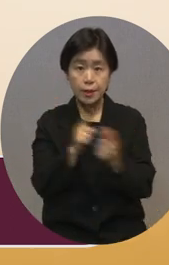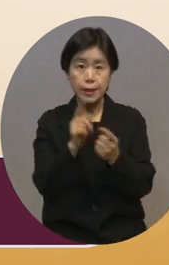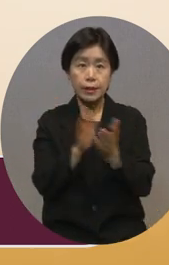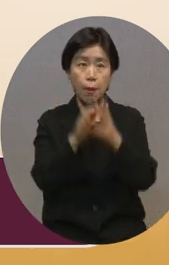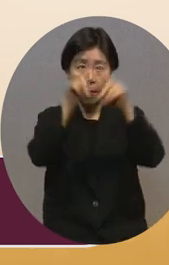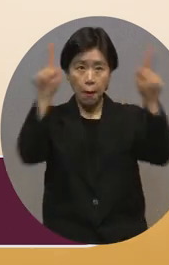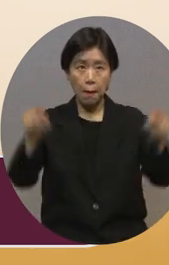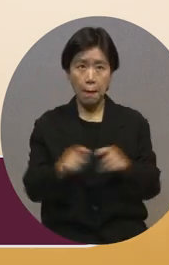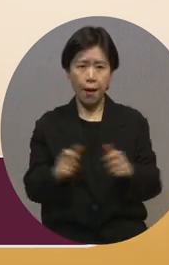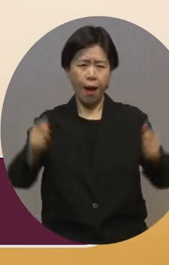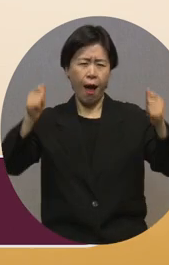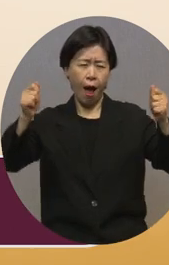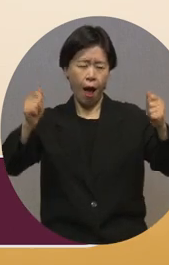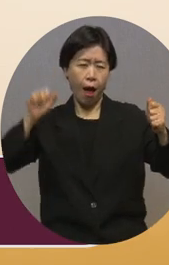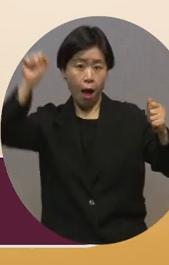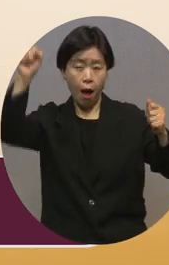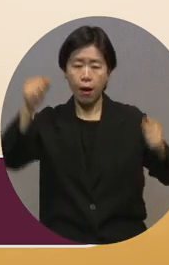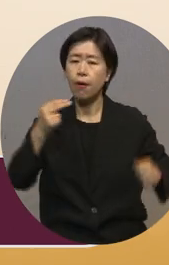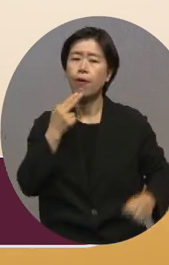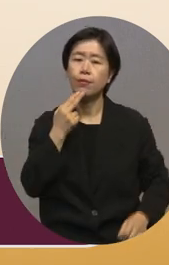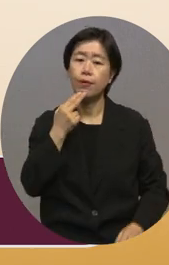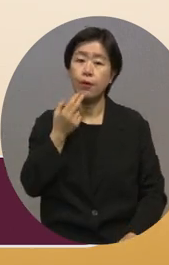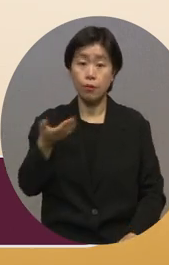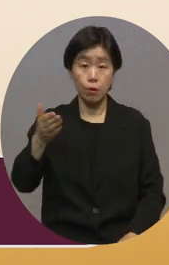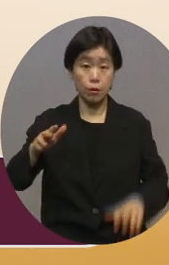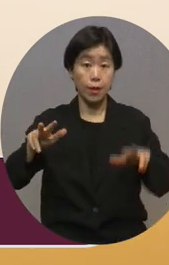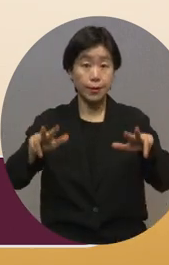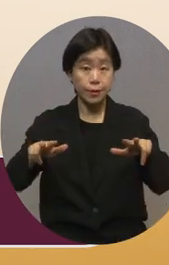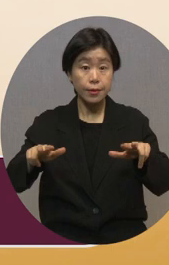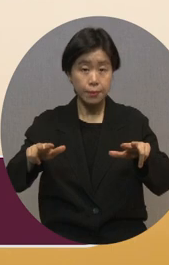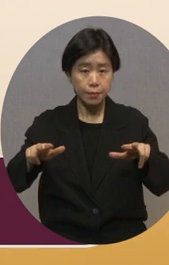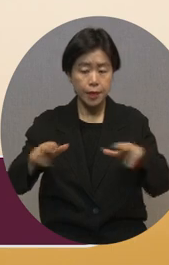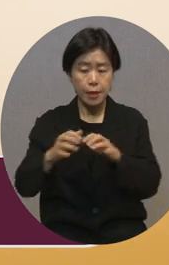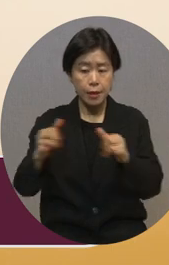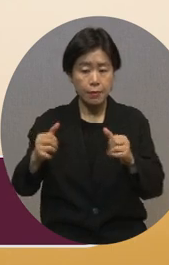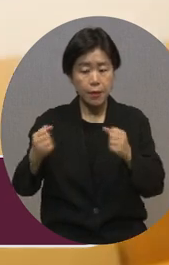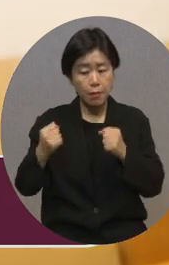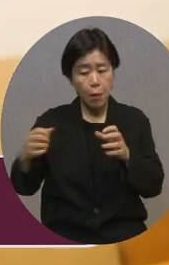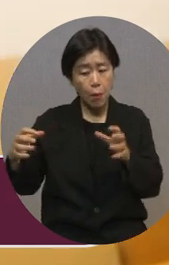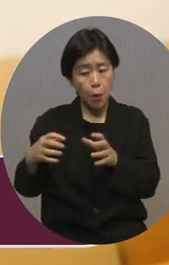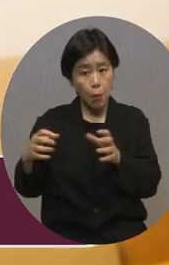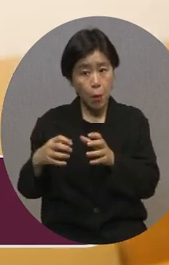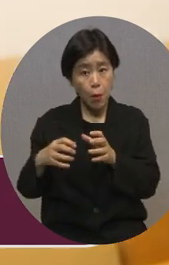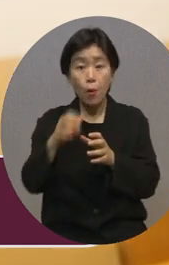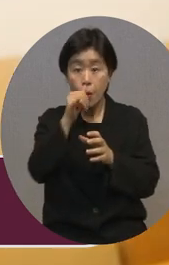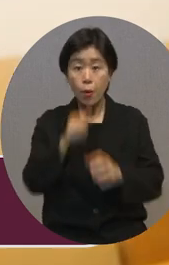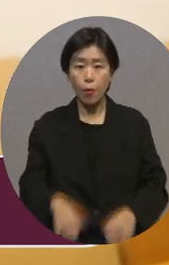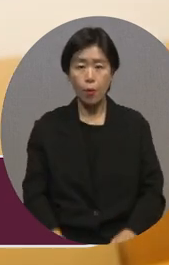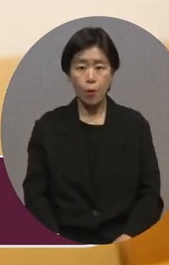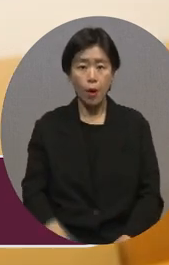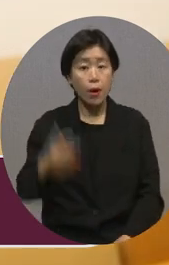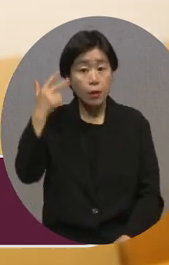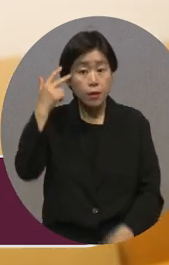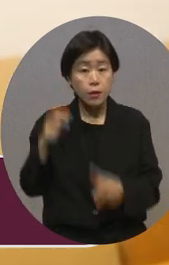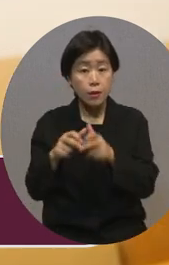하고 하는 거 거의 없었는데 지금은 이제 그런 세력들이 자꾸 만들어지고 있습니다. 정신장애인도